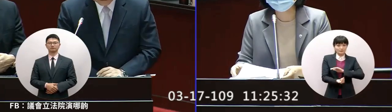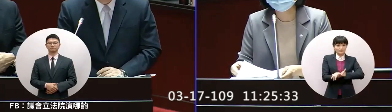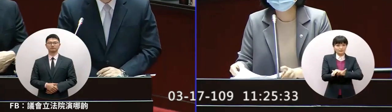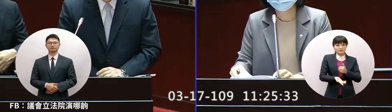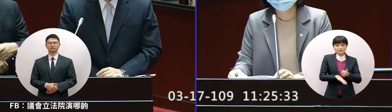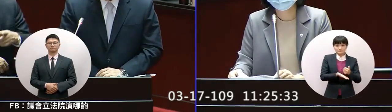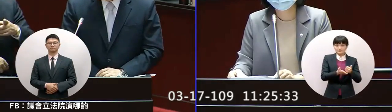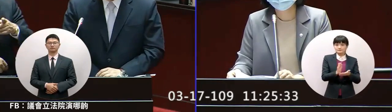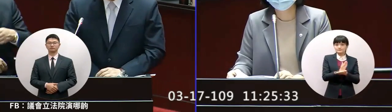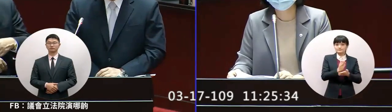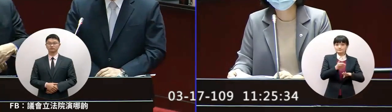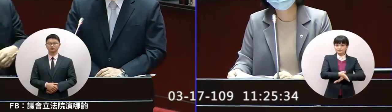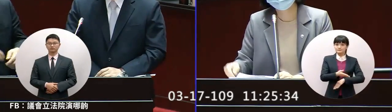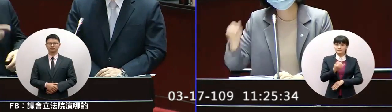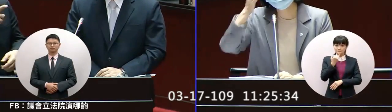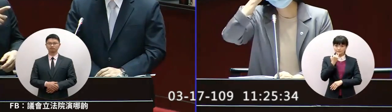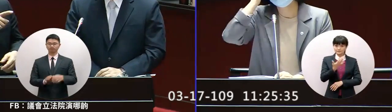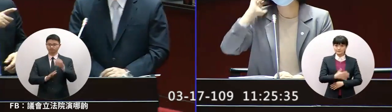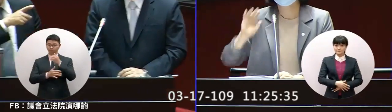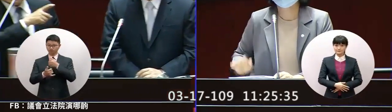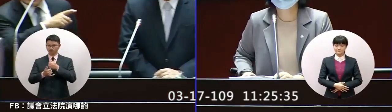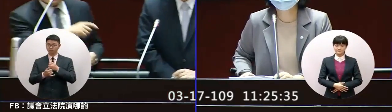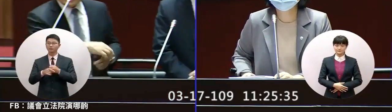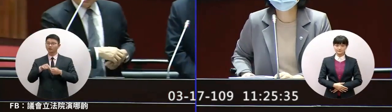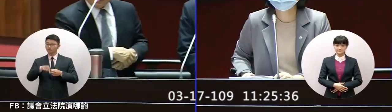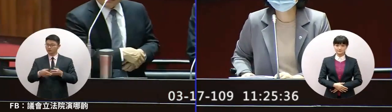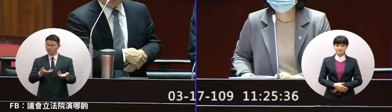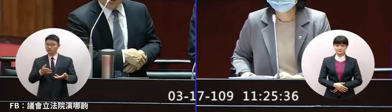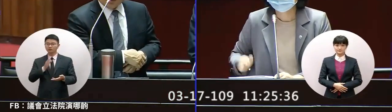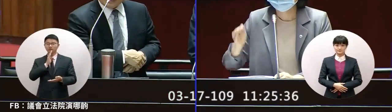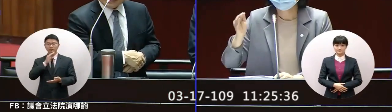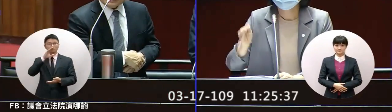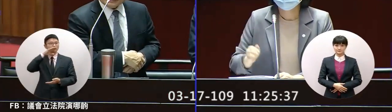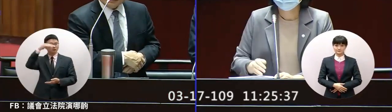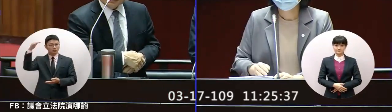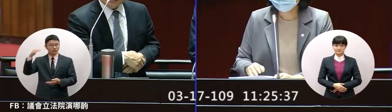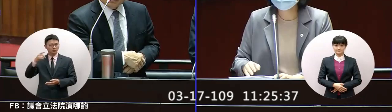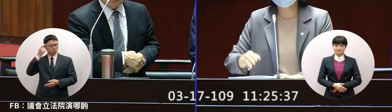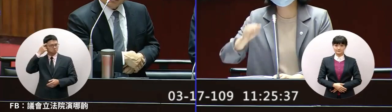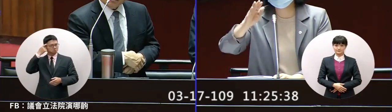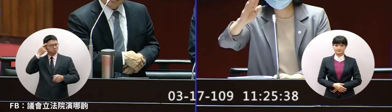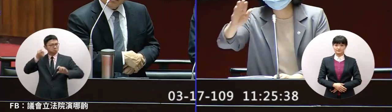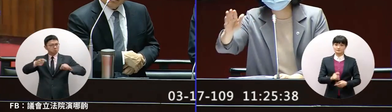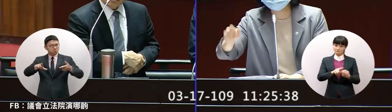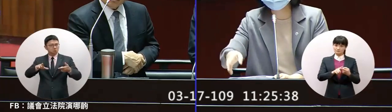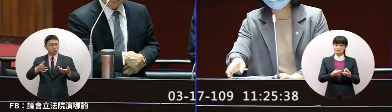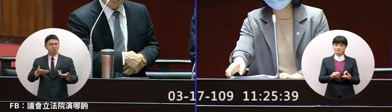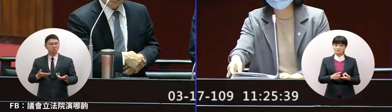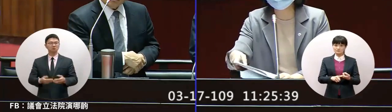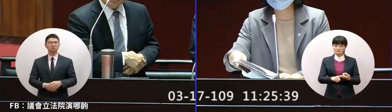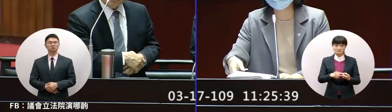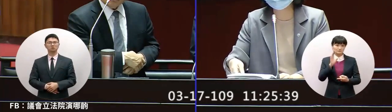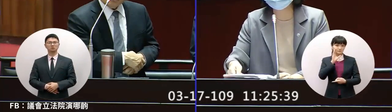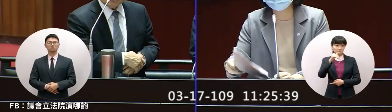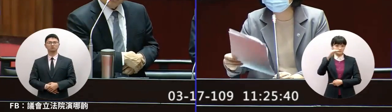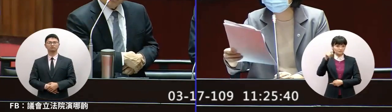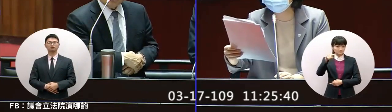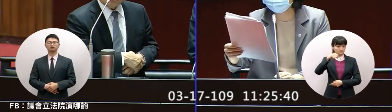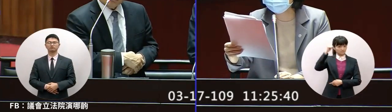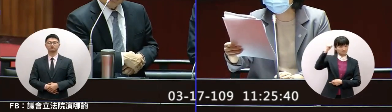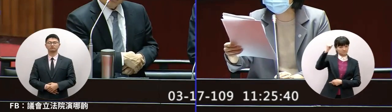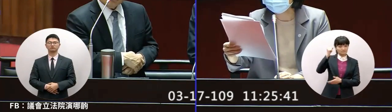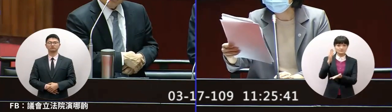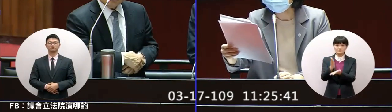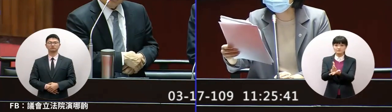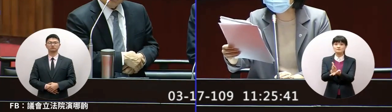院长？ 这迄、那个委员，这是不是泰山那边有无同的意见？ 对啊，已经修正，所以泰山的抗议已经